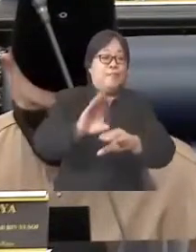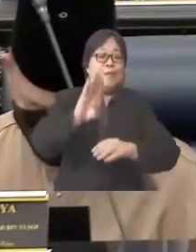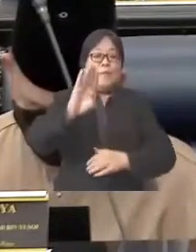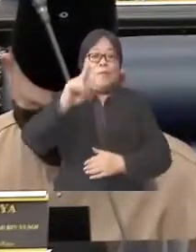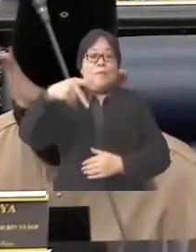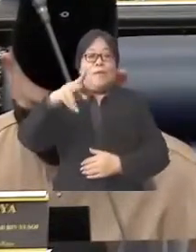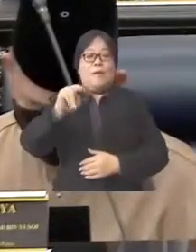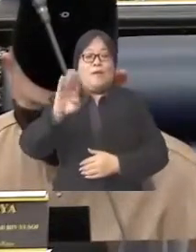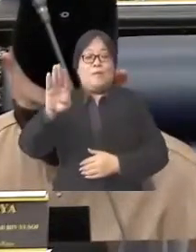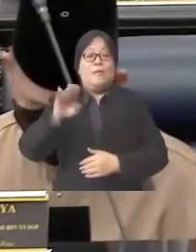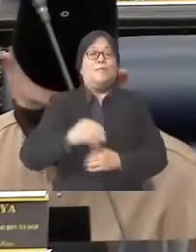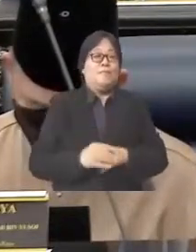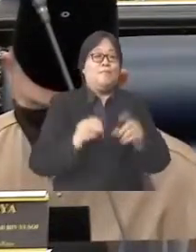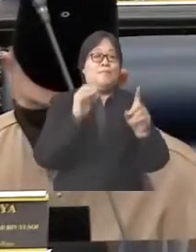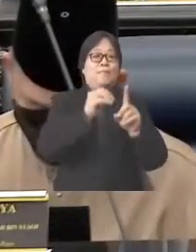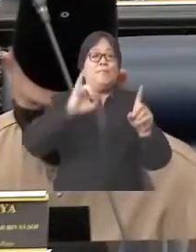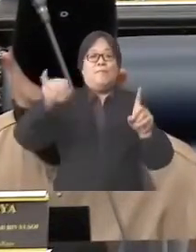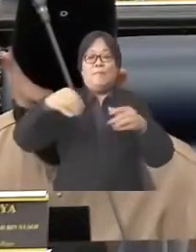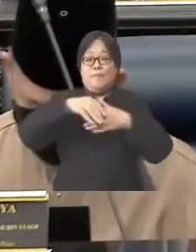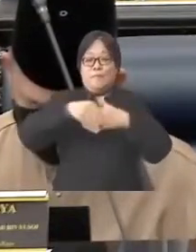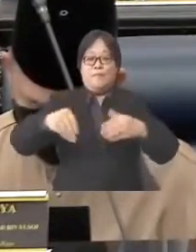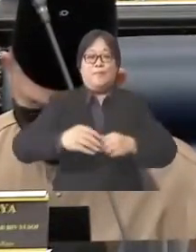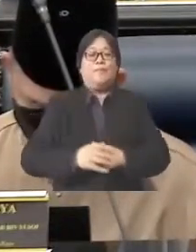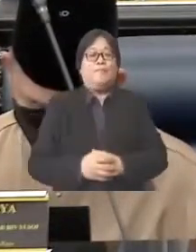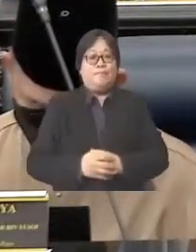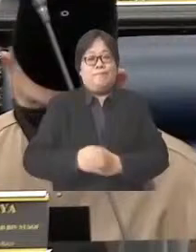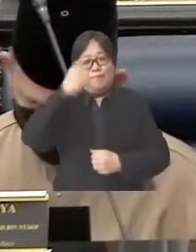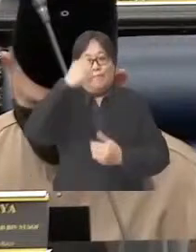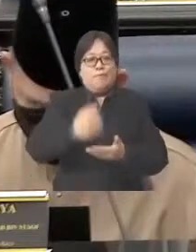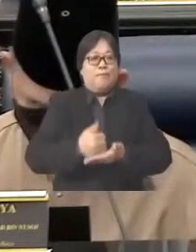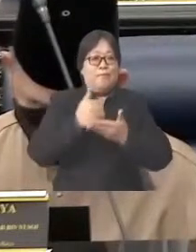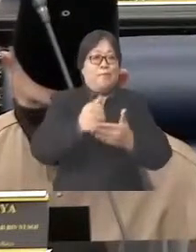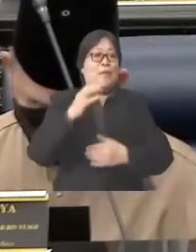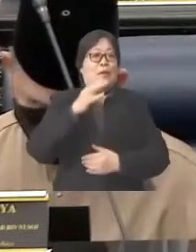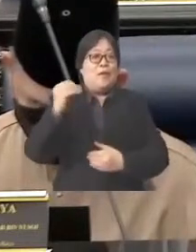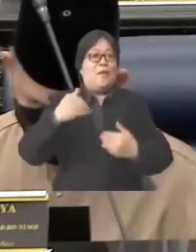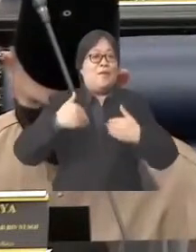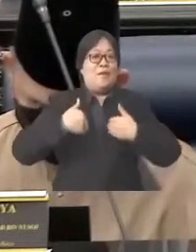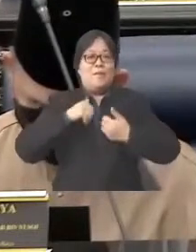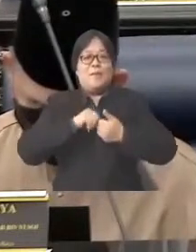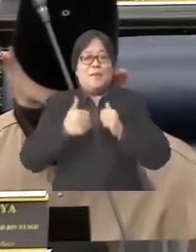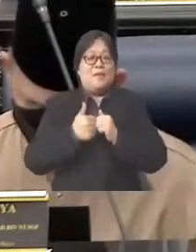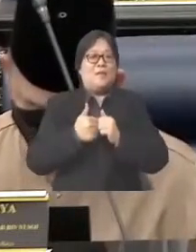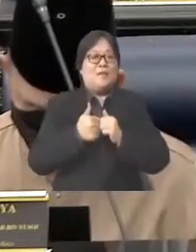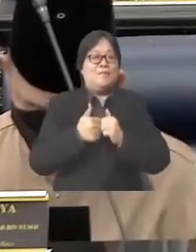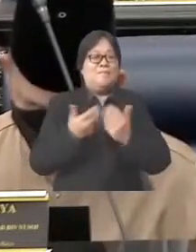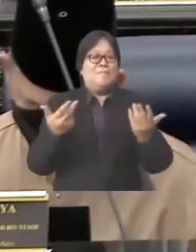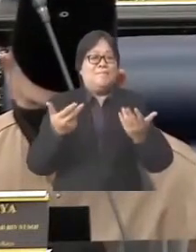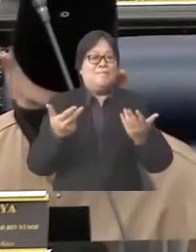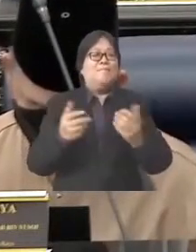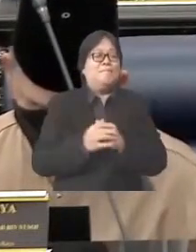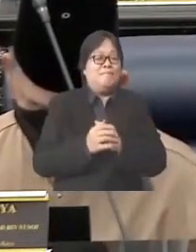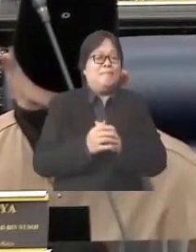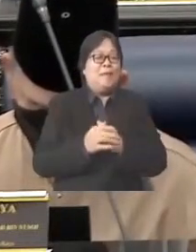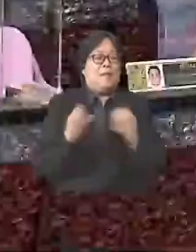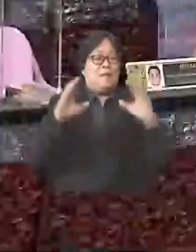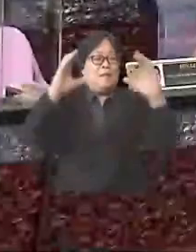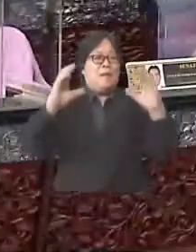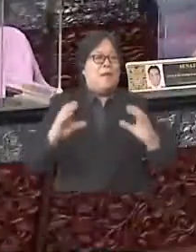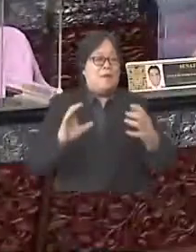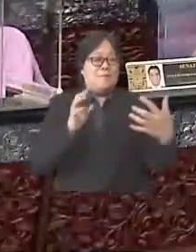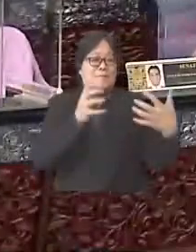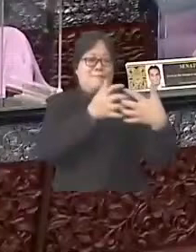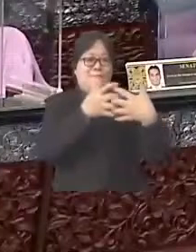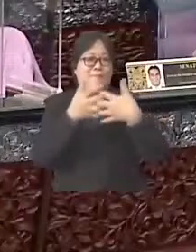libpq sebanyak 100 juta lengket bagi membantu syari'at yang depan masalah Giring atau liverich kaidah pedanan